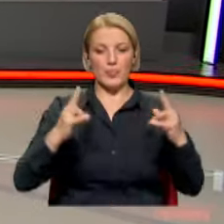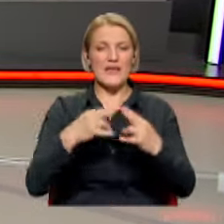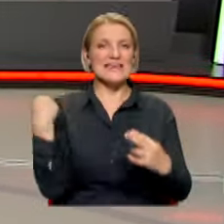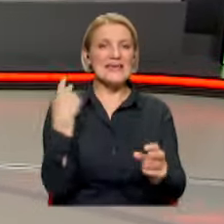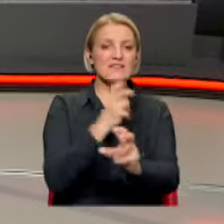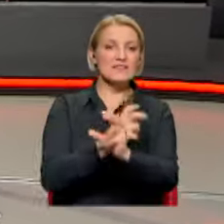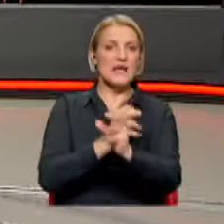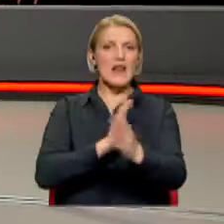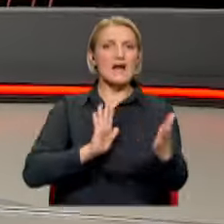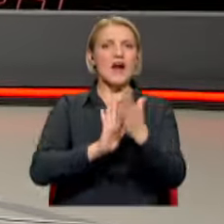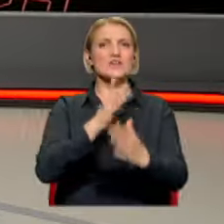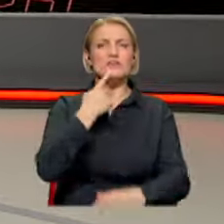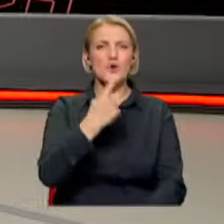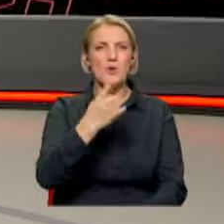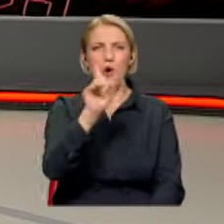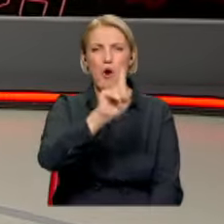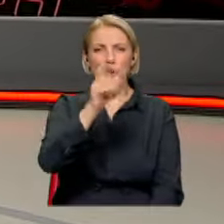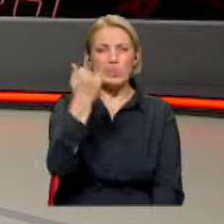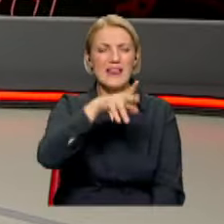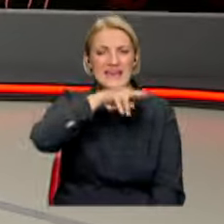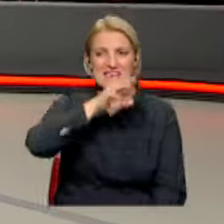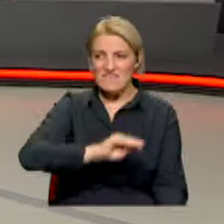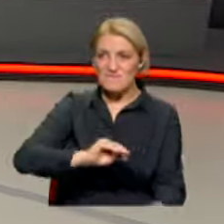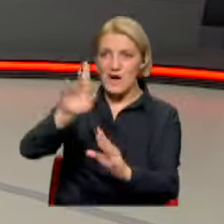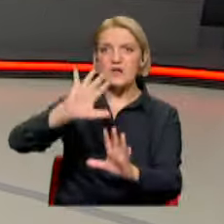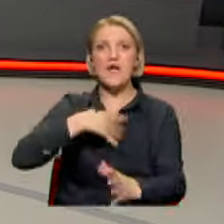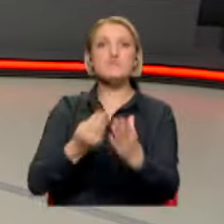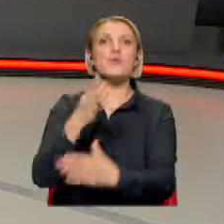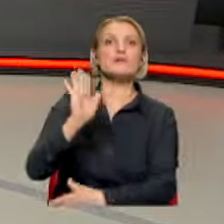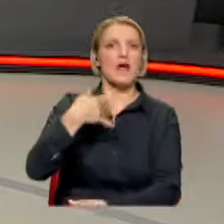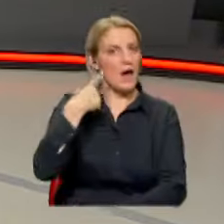tehlikeler karşısında diyorum 10 keçiyi verseniz çıkamazlar Bunlar haberiniz olsun